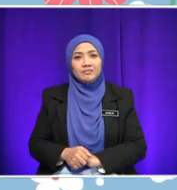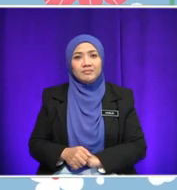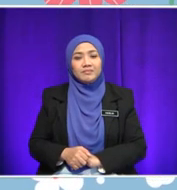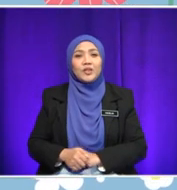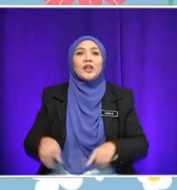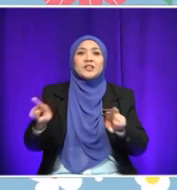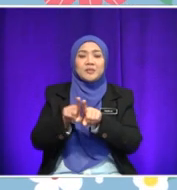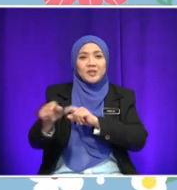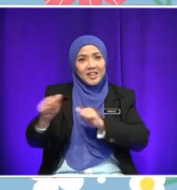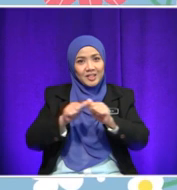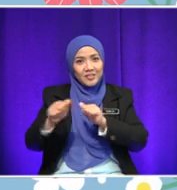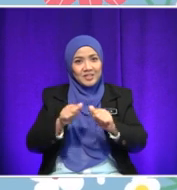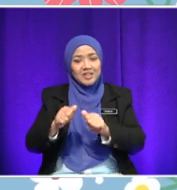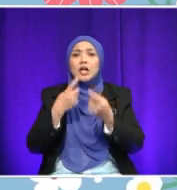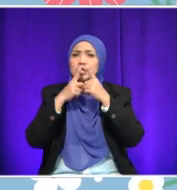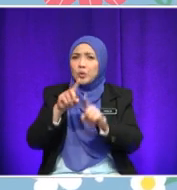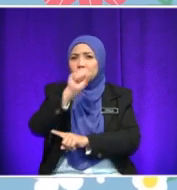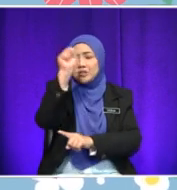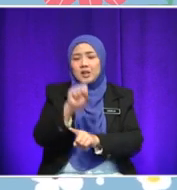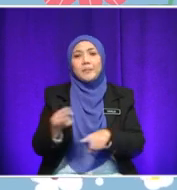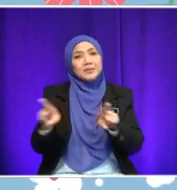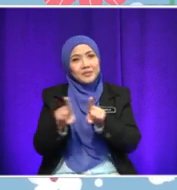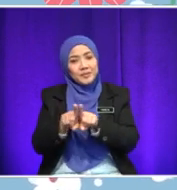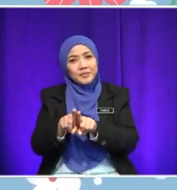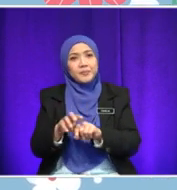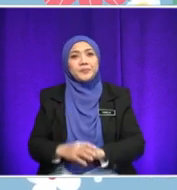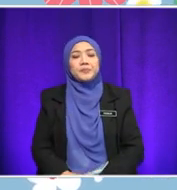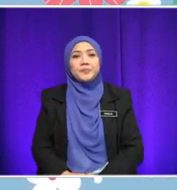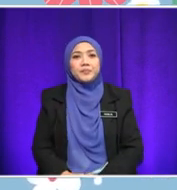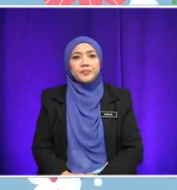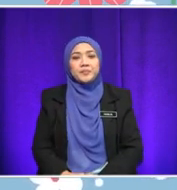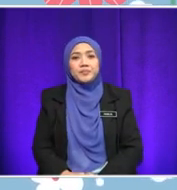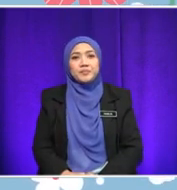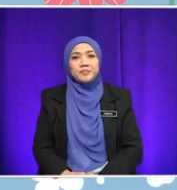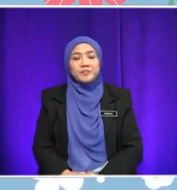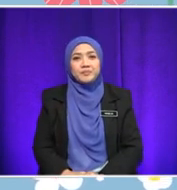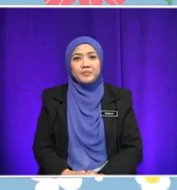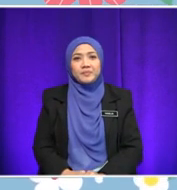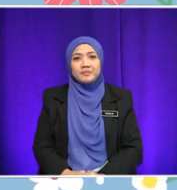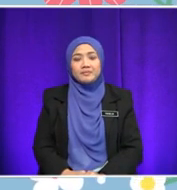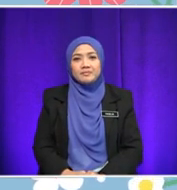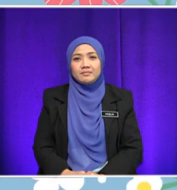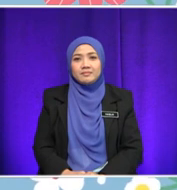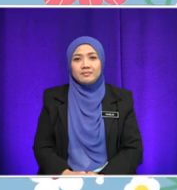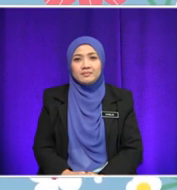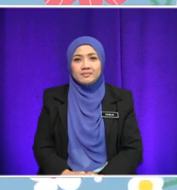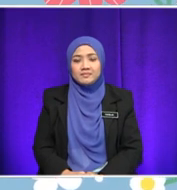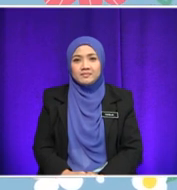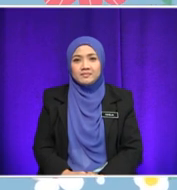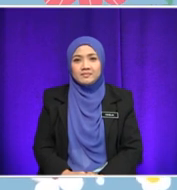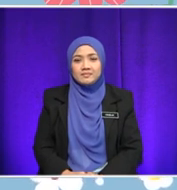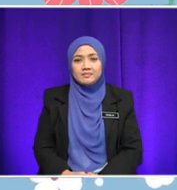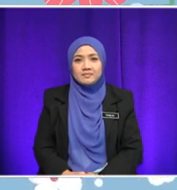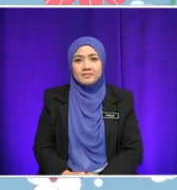activity ini dan menjawab soal yang bersama-sama berdasarkan pilihan jawaban yang ada langkah pertama saya